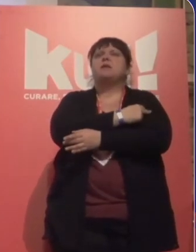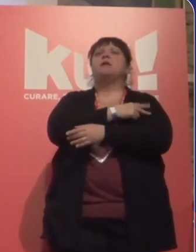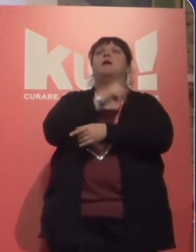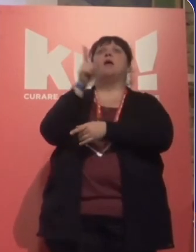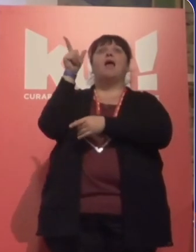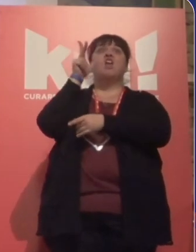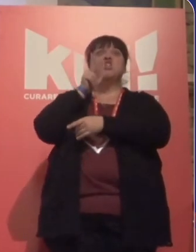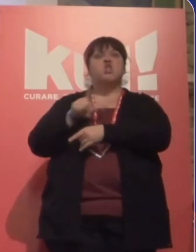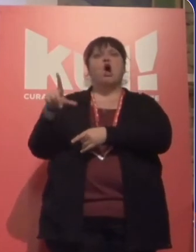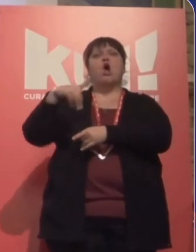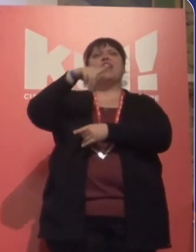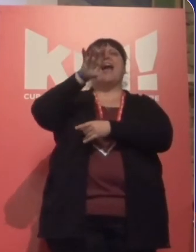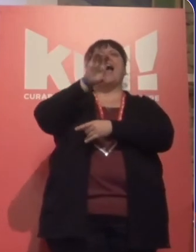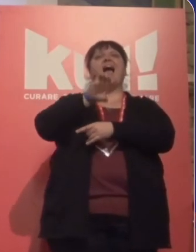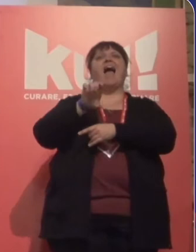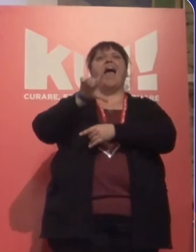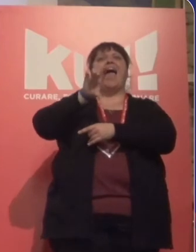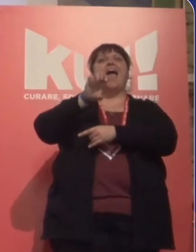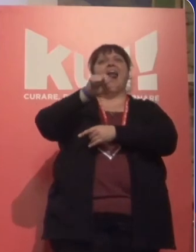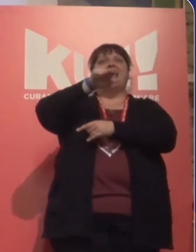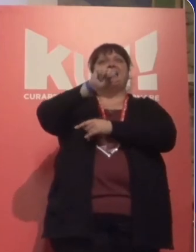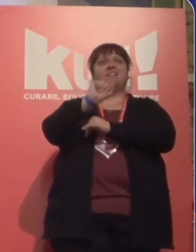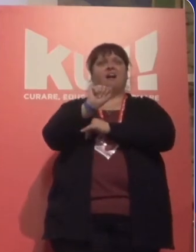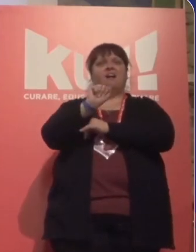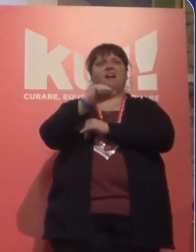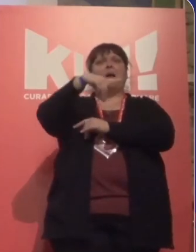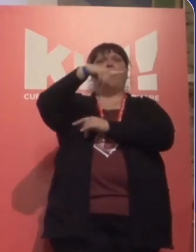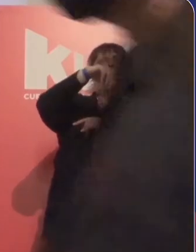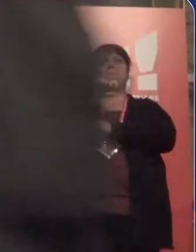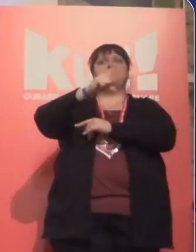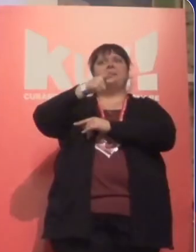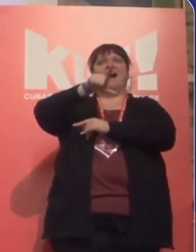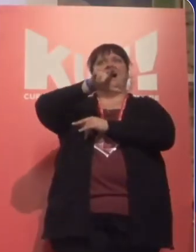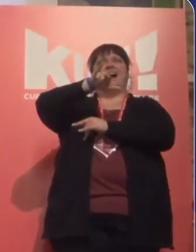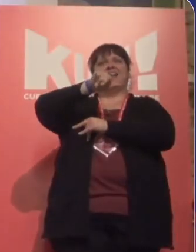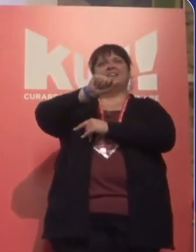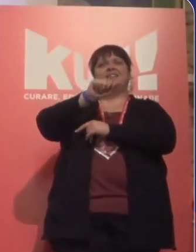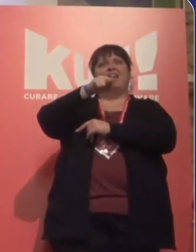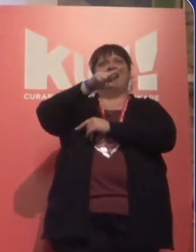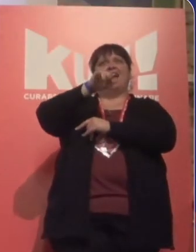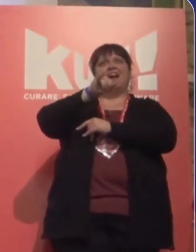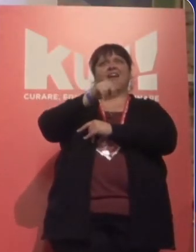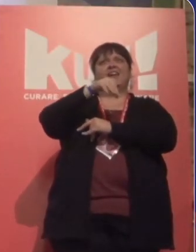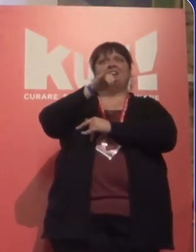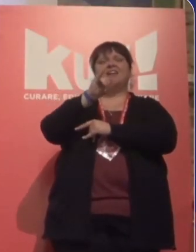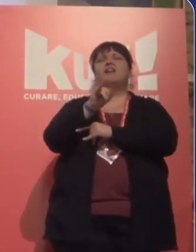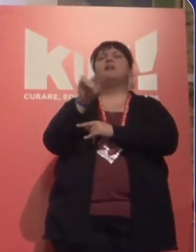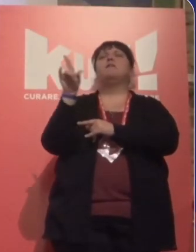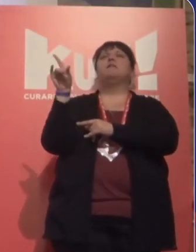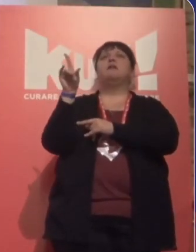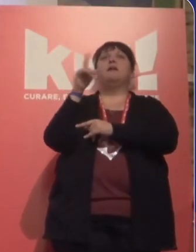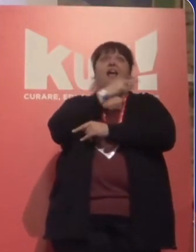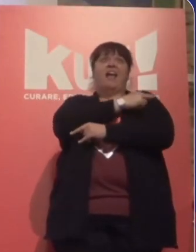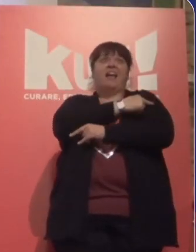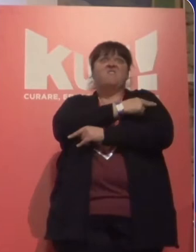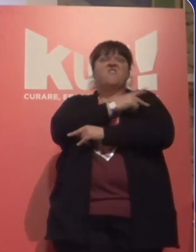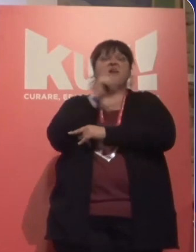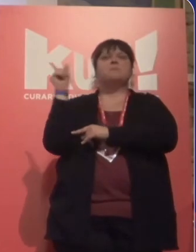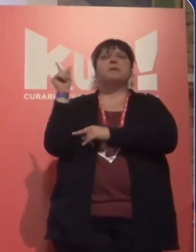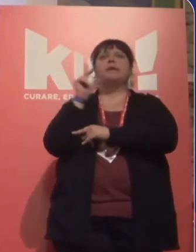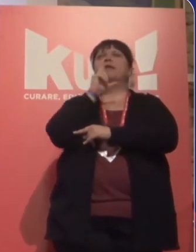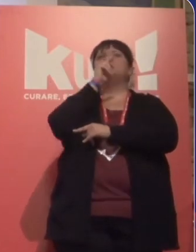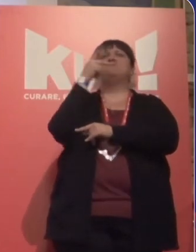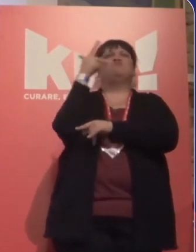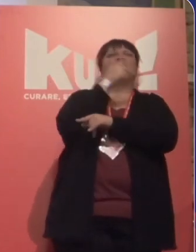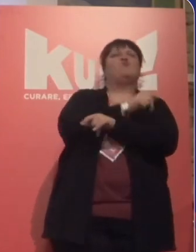scusate a giustificare questa immagine che diventa pubblica attraverso immaginano anche socia piattaforme i giornali che